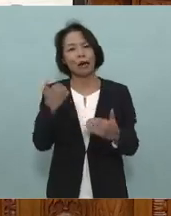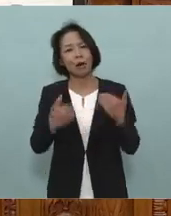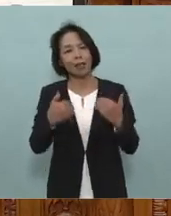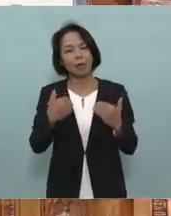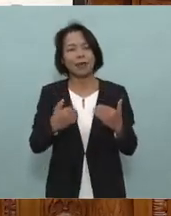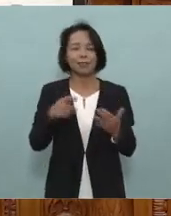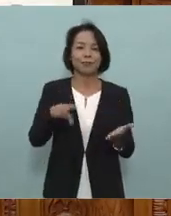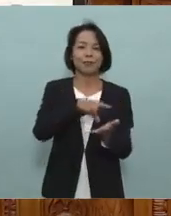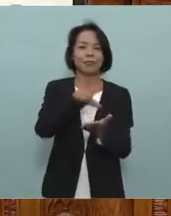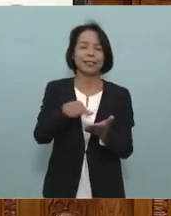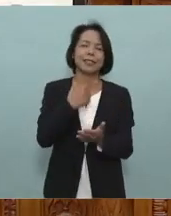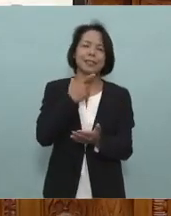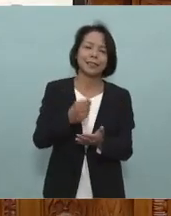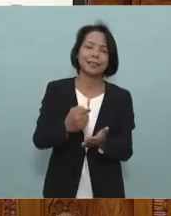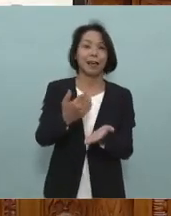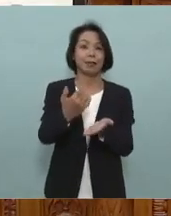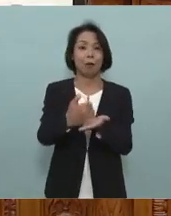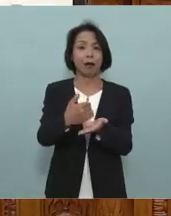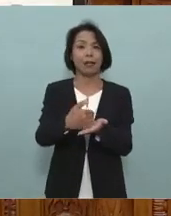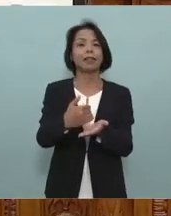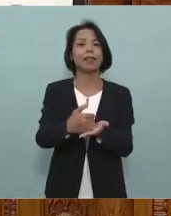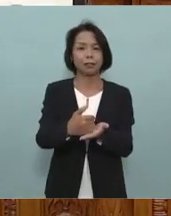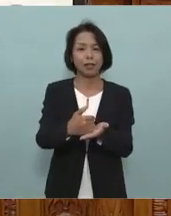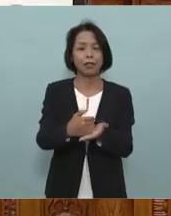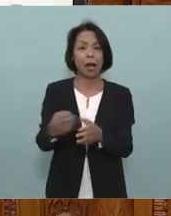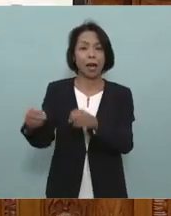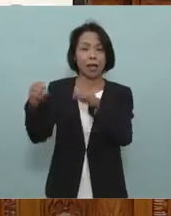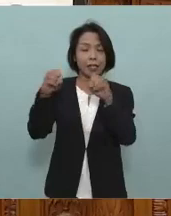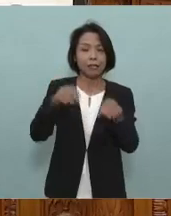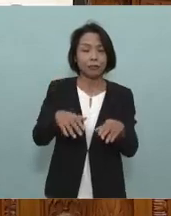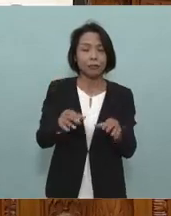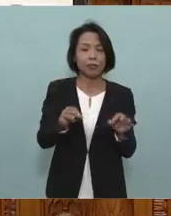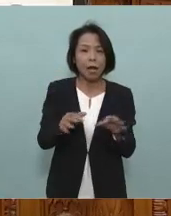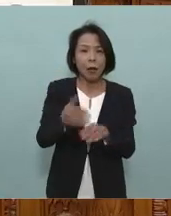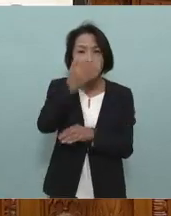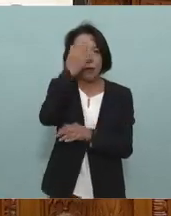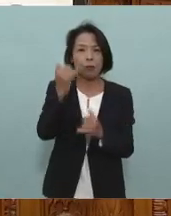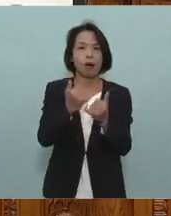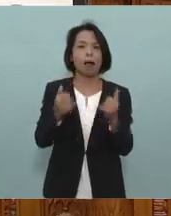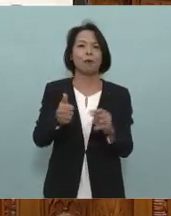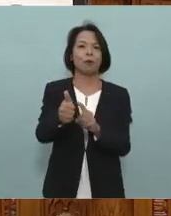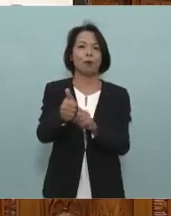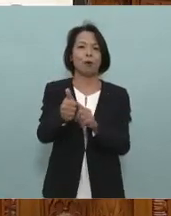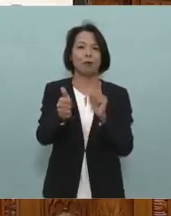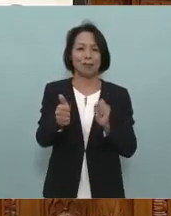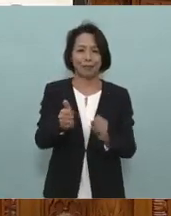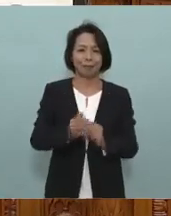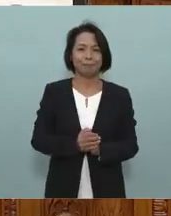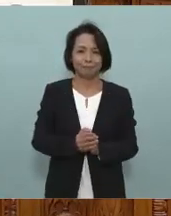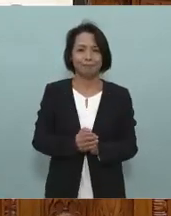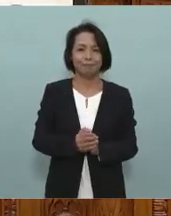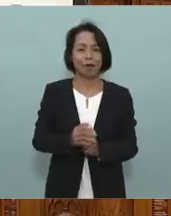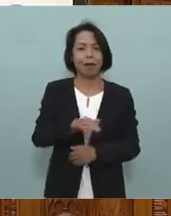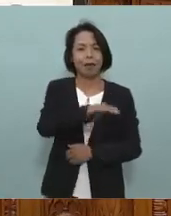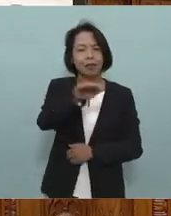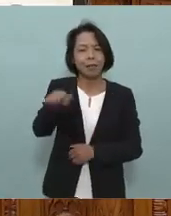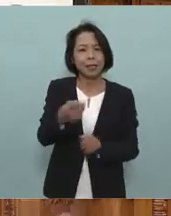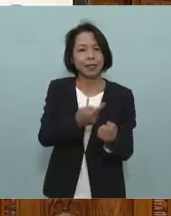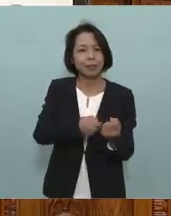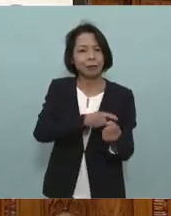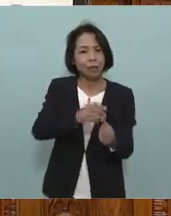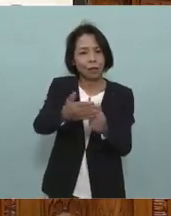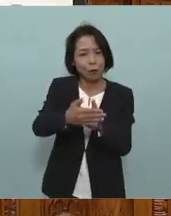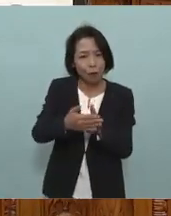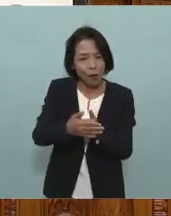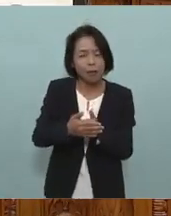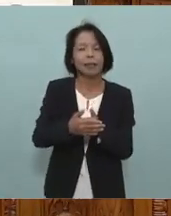いきたいと語ってくれた移住してきた若者多くの皆さんの力により福島